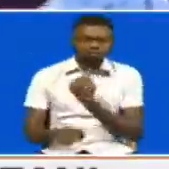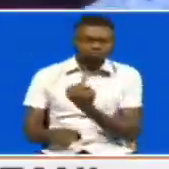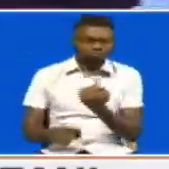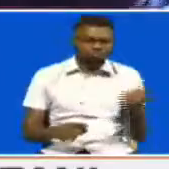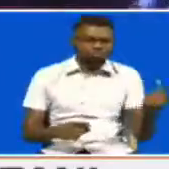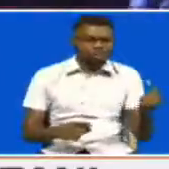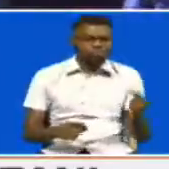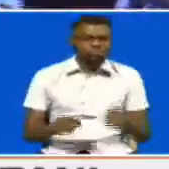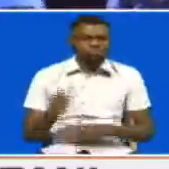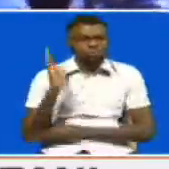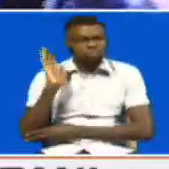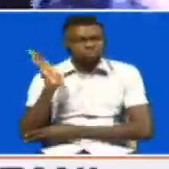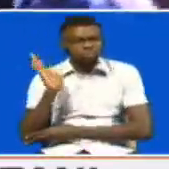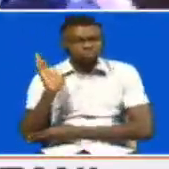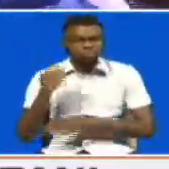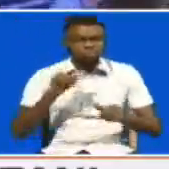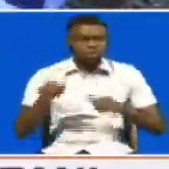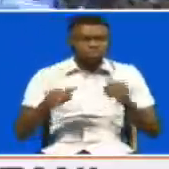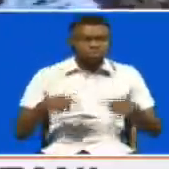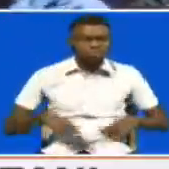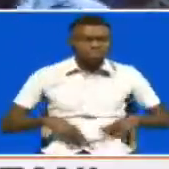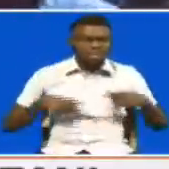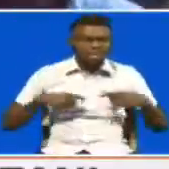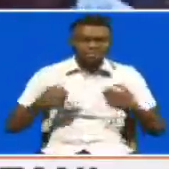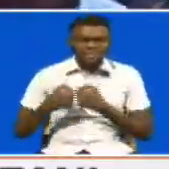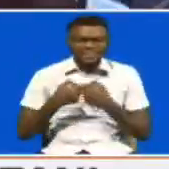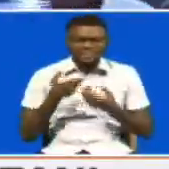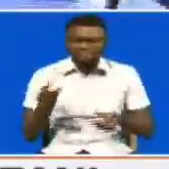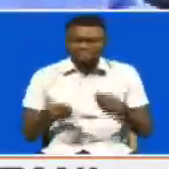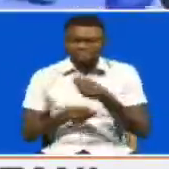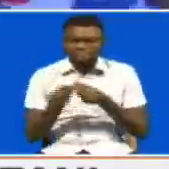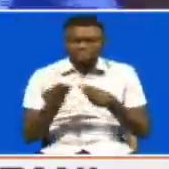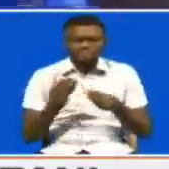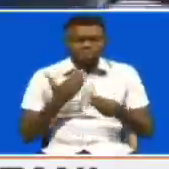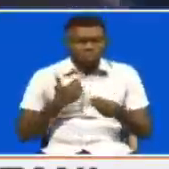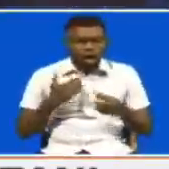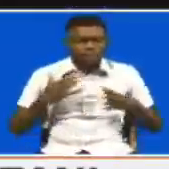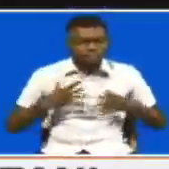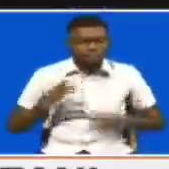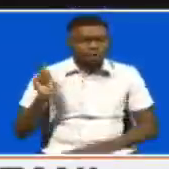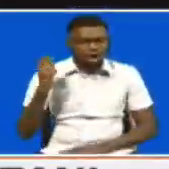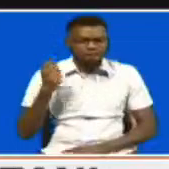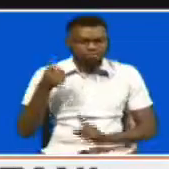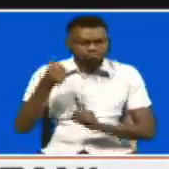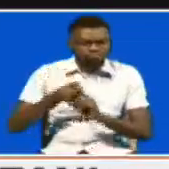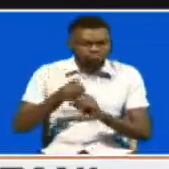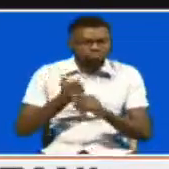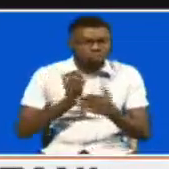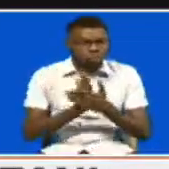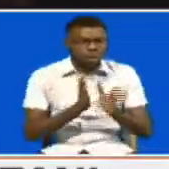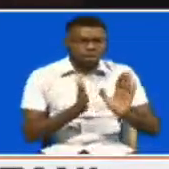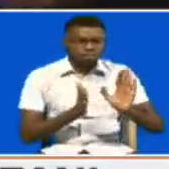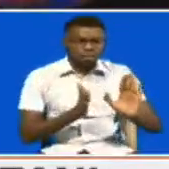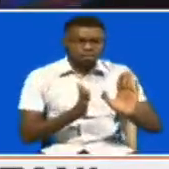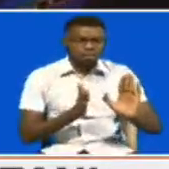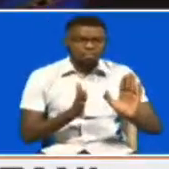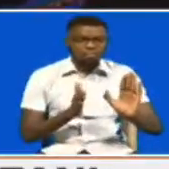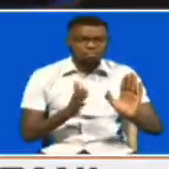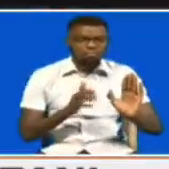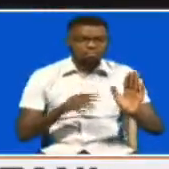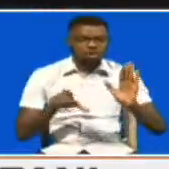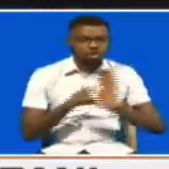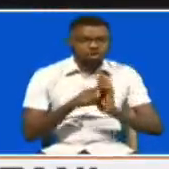wakazungumzia kuhusu hali ngumu ya maisha na kuwataka wa Kenya kupigania haki yao. Na ndivyo sheria ya